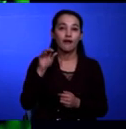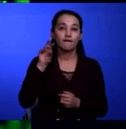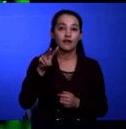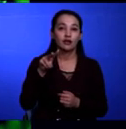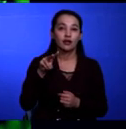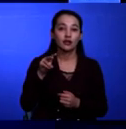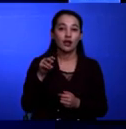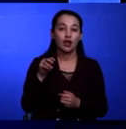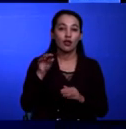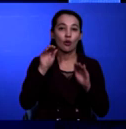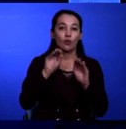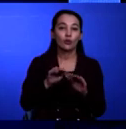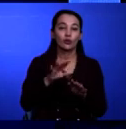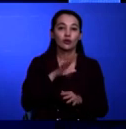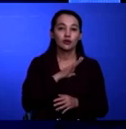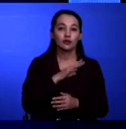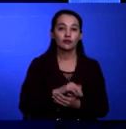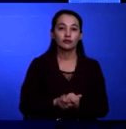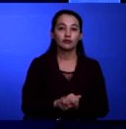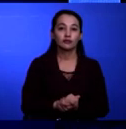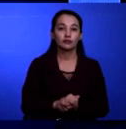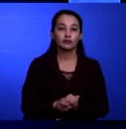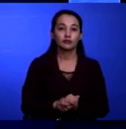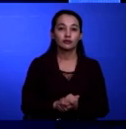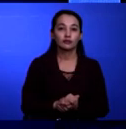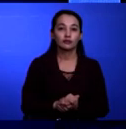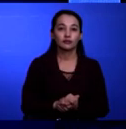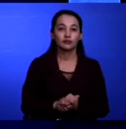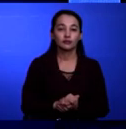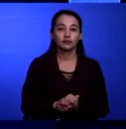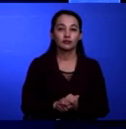fe'llarni qo'ydingiz, qo'shimchalarni qo'ydingiz?